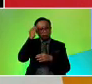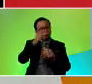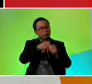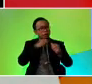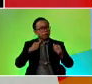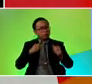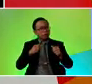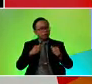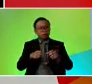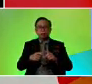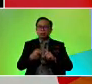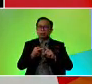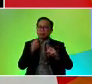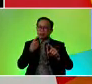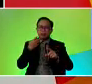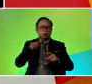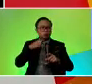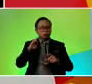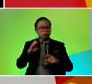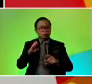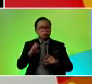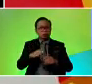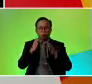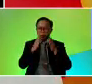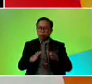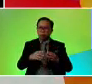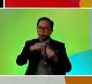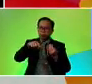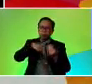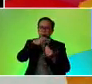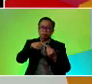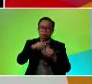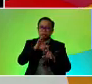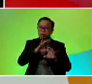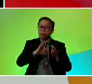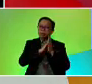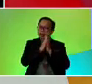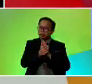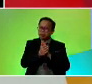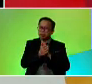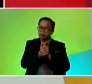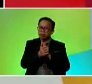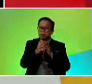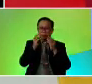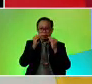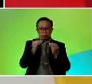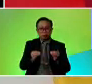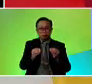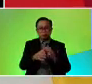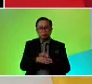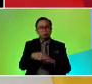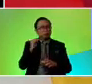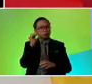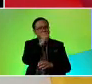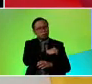diri daripada di ekspektasi supaya diri dan orang sekeliling kita tidak menjadi mangsa kepada kegiatan negatif ini kita